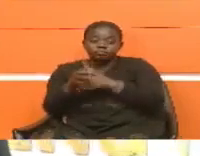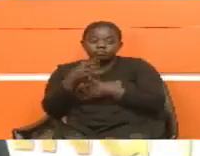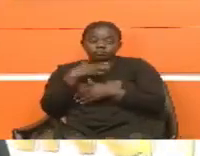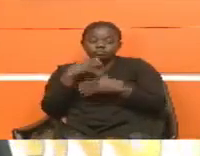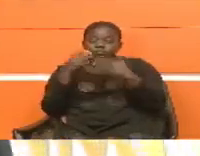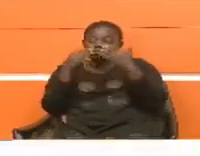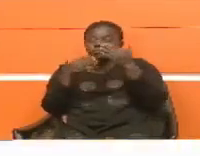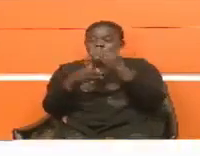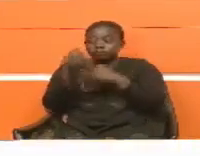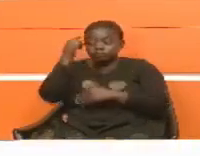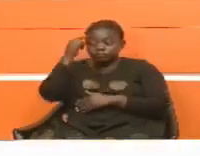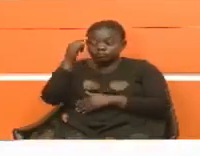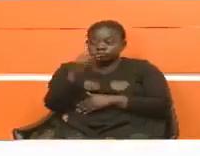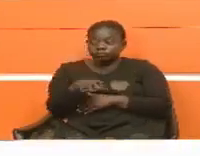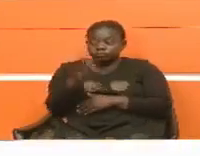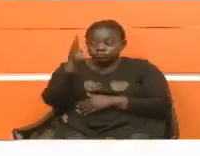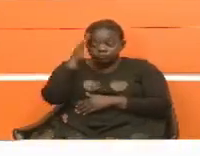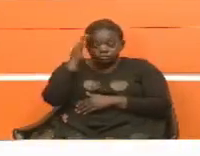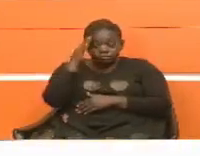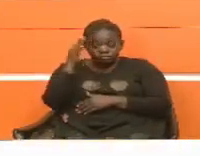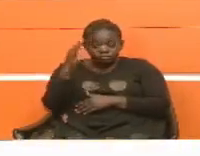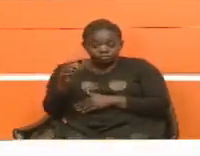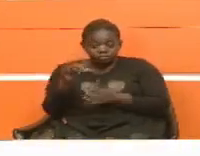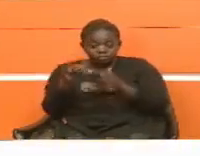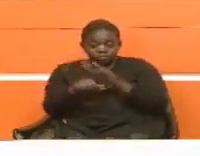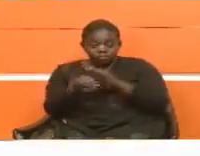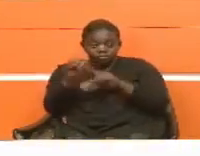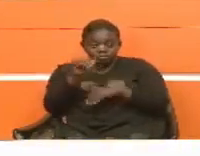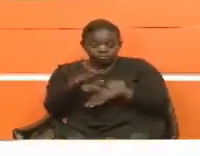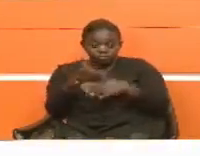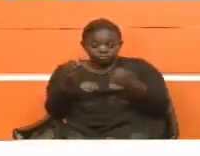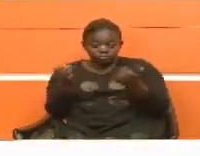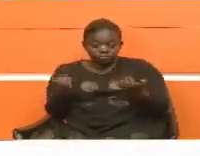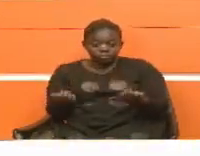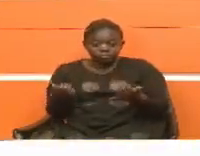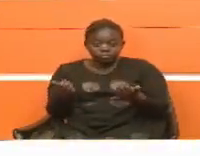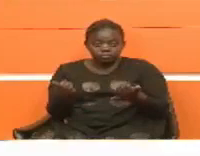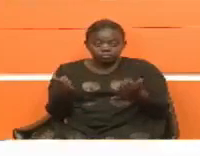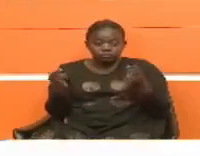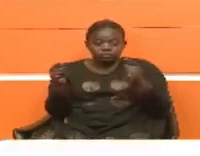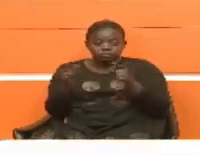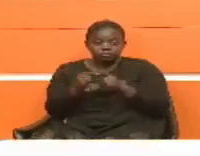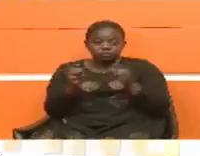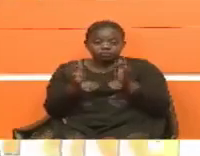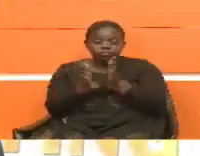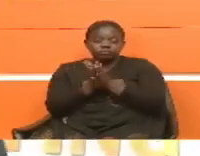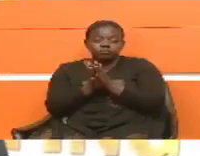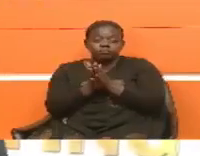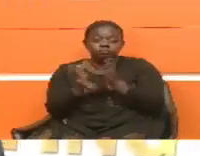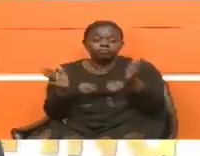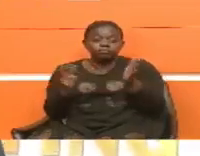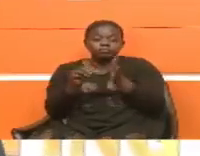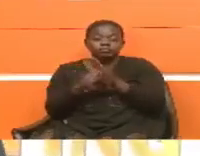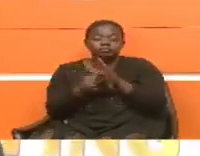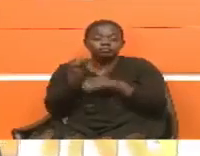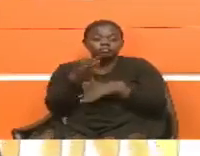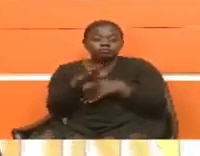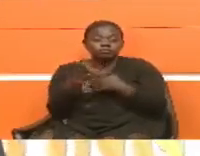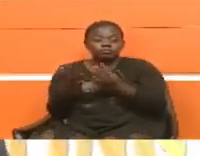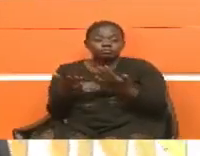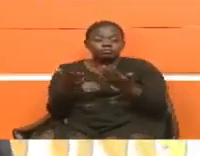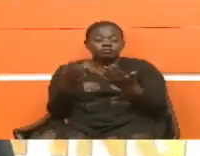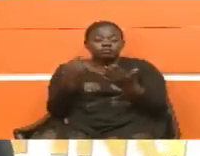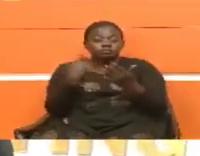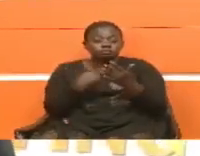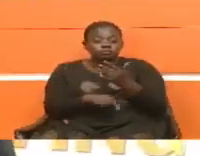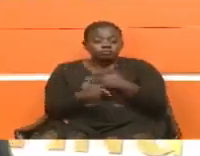Katonda olw'ekyo. Tukimanyi bulungi nti enzonga zetutambulamu nga musiyusi wano ne union okwaliza wamu ensonga zaabwe zetutambula mulimu ensonga